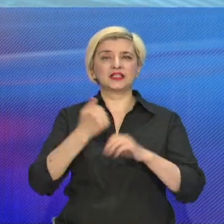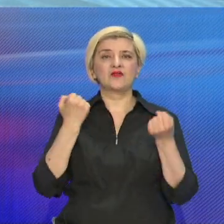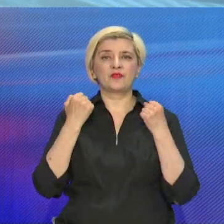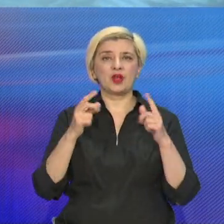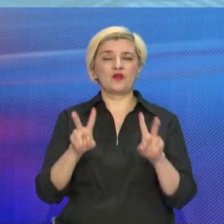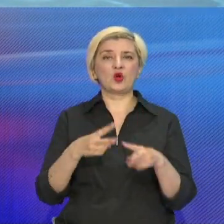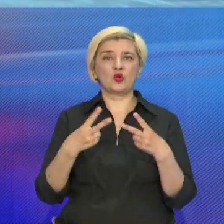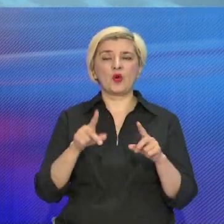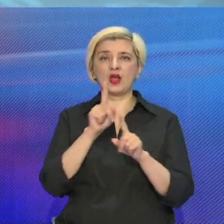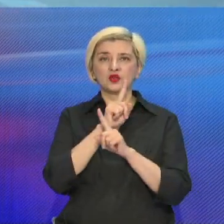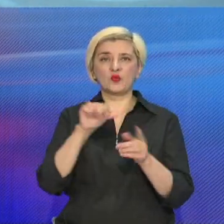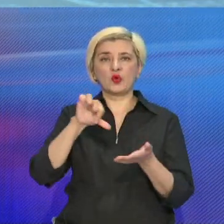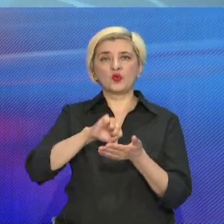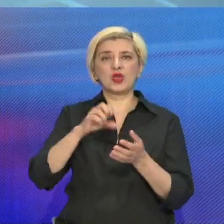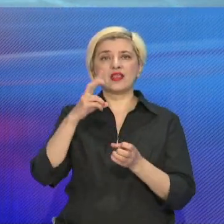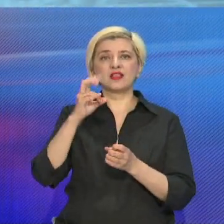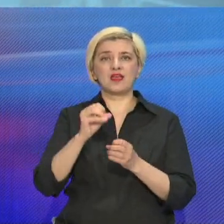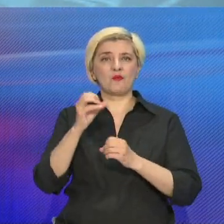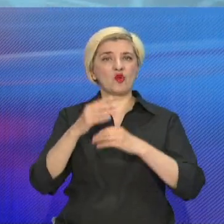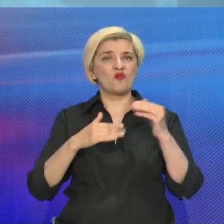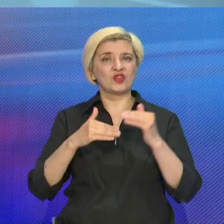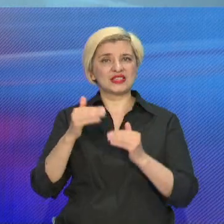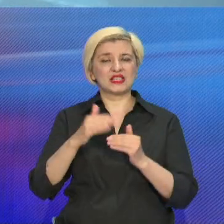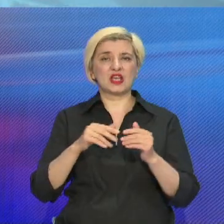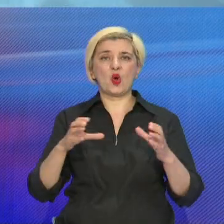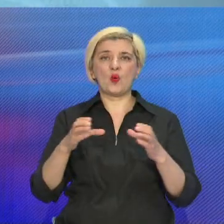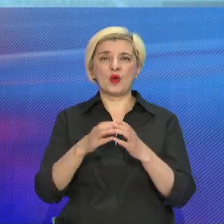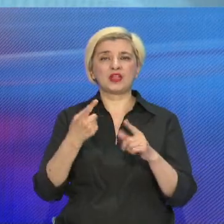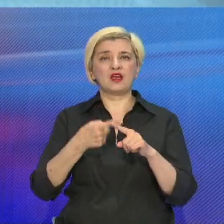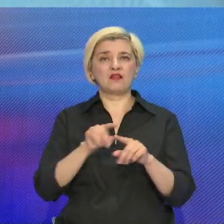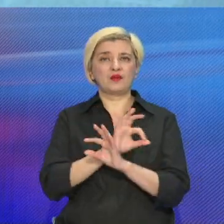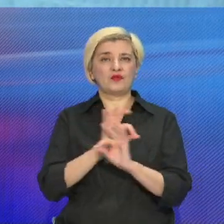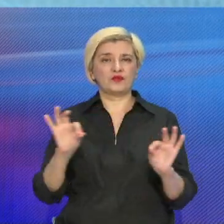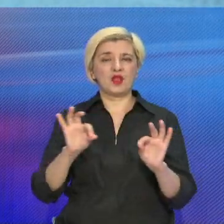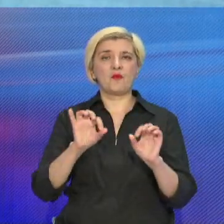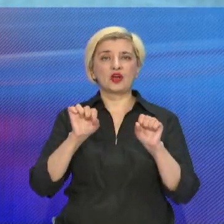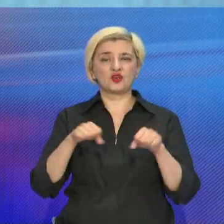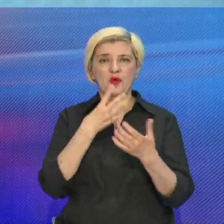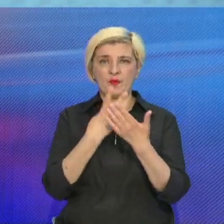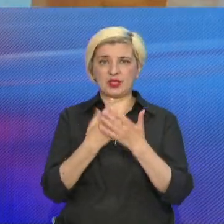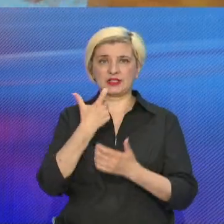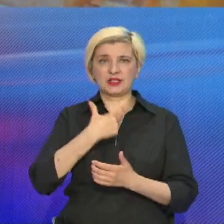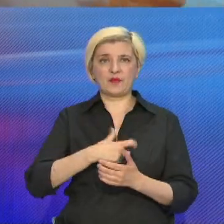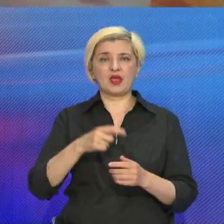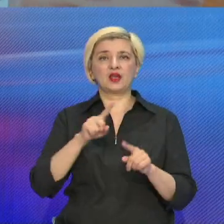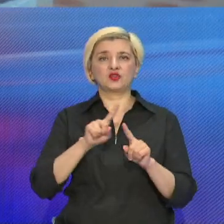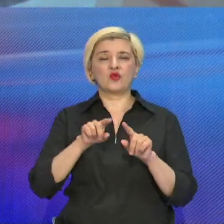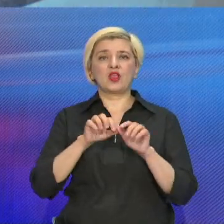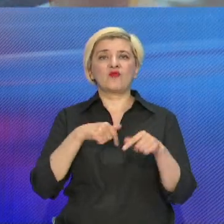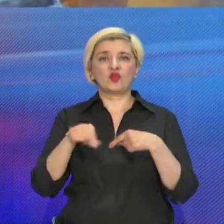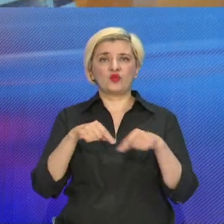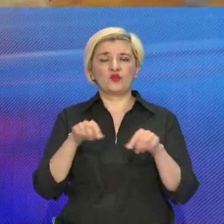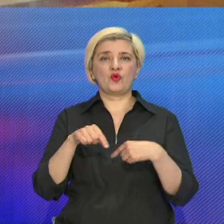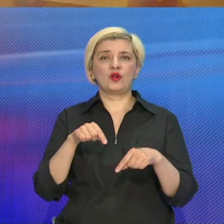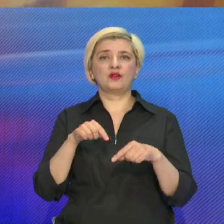професійних команд, а це видатна можливість продемонструвати себе. На штучному полі футбольного манежа ЦСКА «Ньоман» наймоцнейших будуть